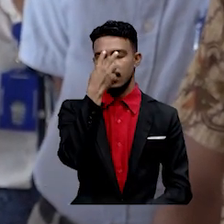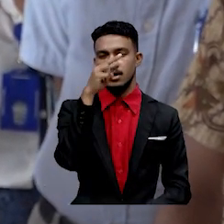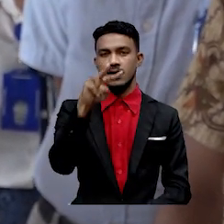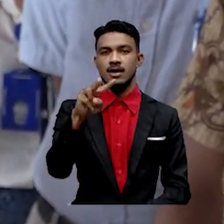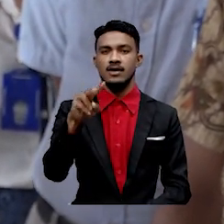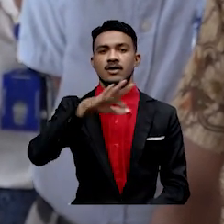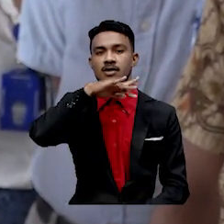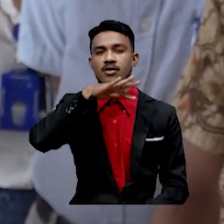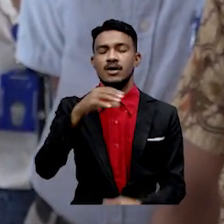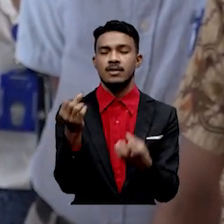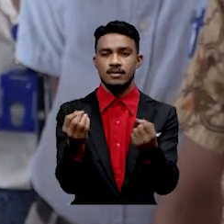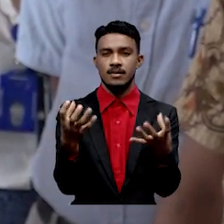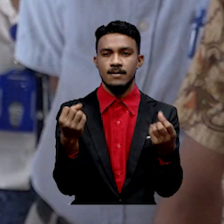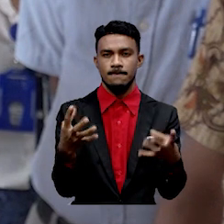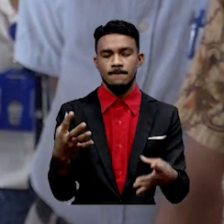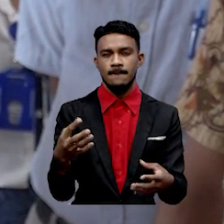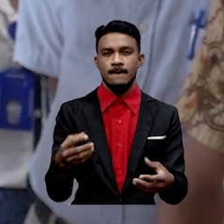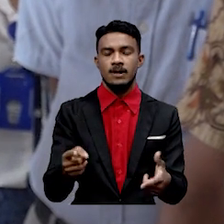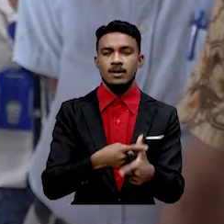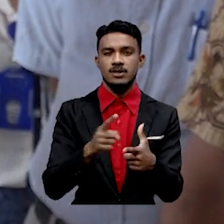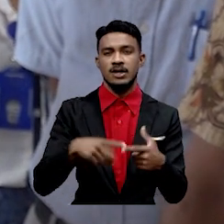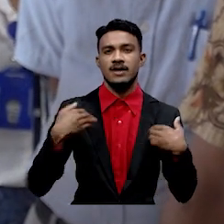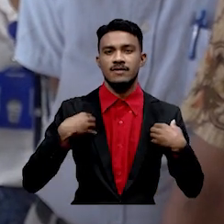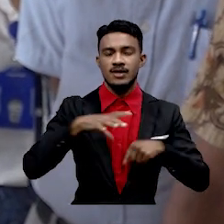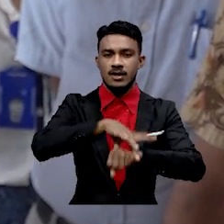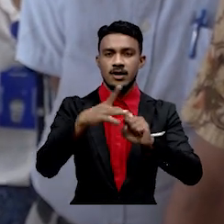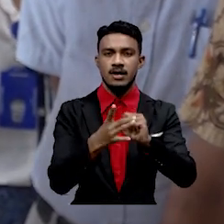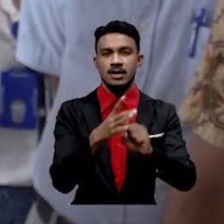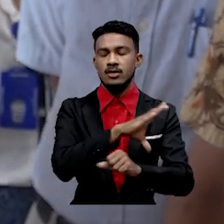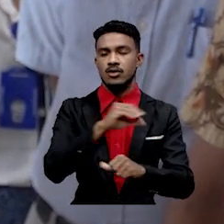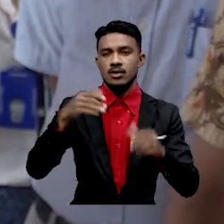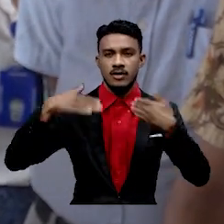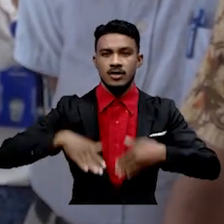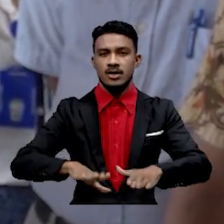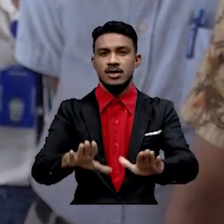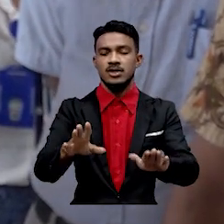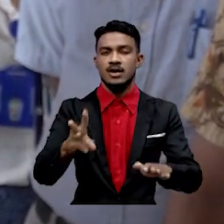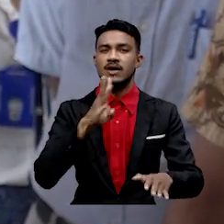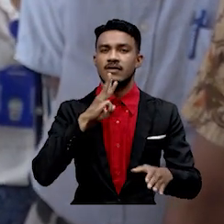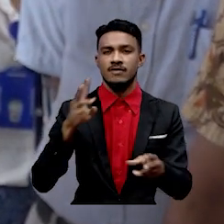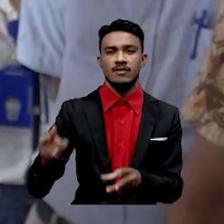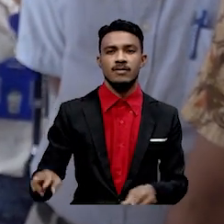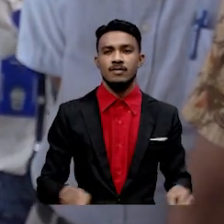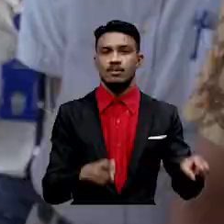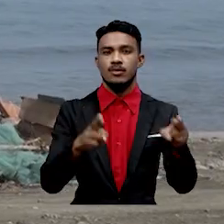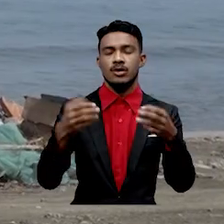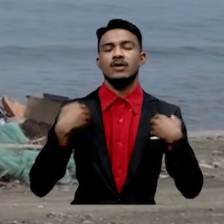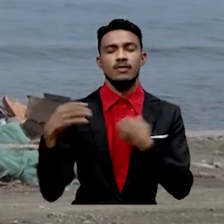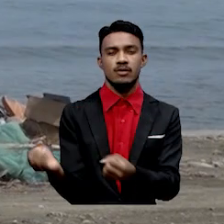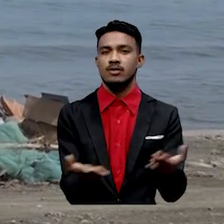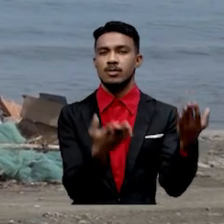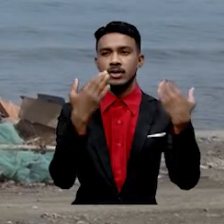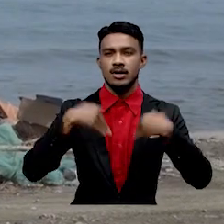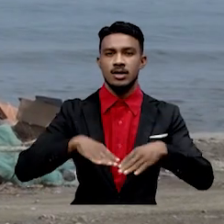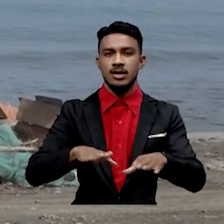lisu ne lemo lemo tanto ia ia raimarang no mo ia ia tasimos Listo si rehe motalara ne huri hotu ba iha iha tasene ba.